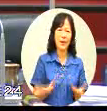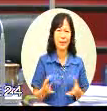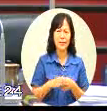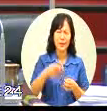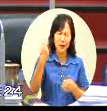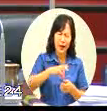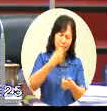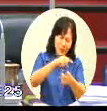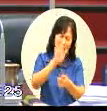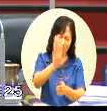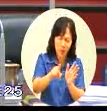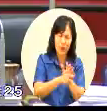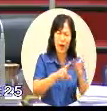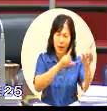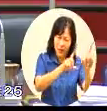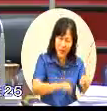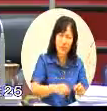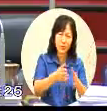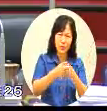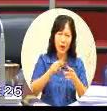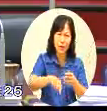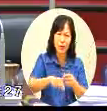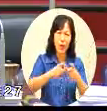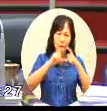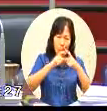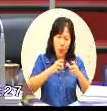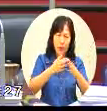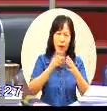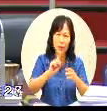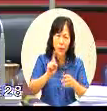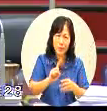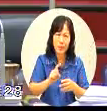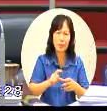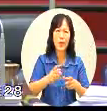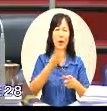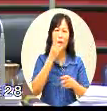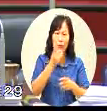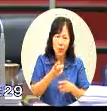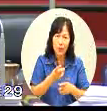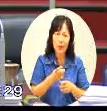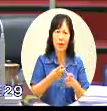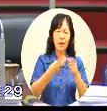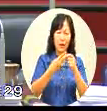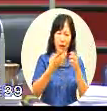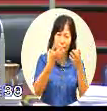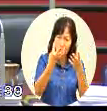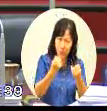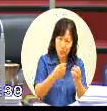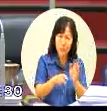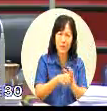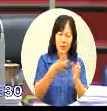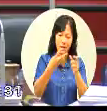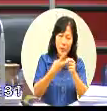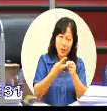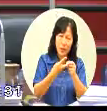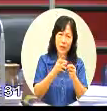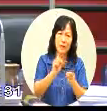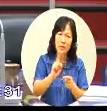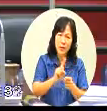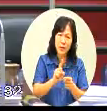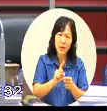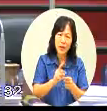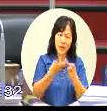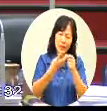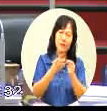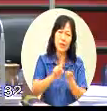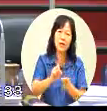跟你上了一课，要根据这里的回答，要根据什么语言、数字，然后再来一个呢？我 给 你 是啊。 再来